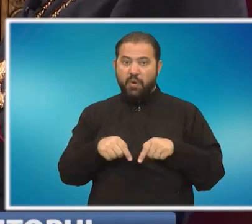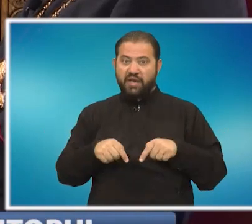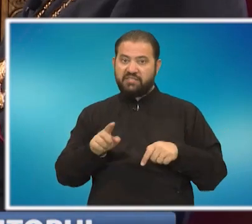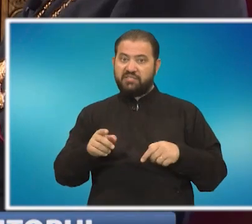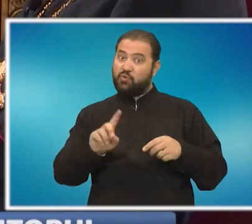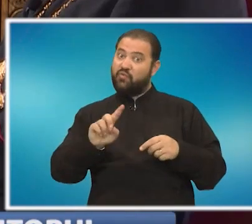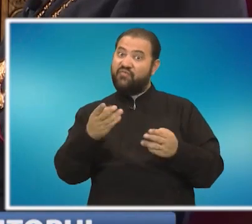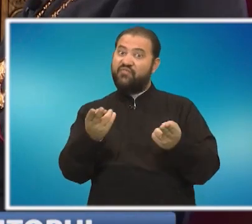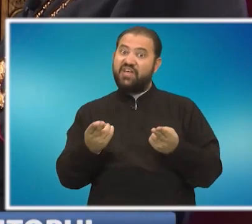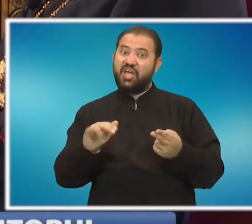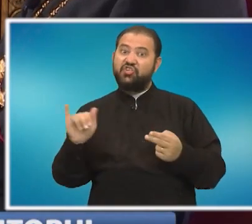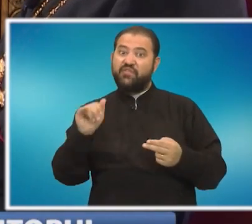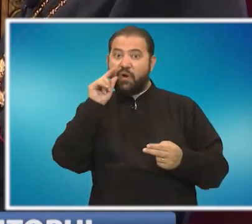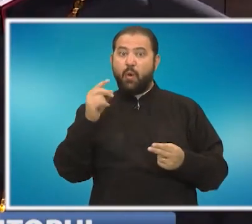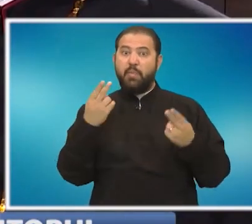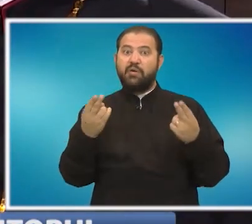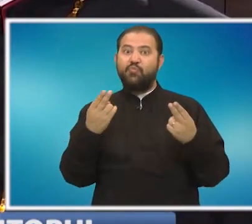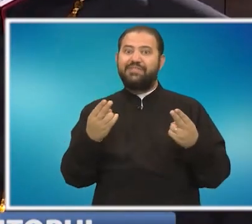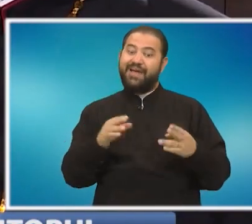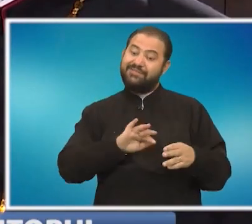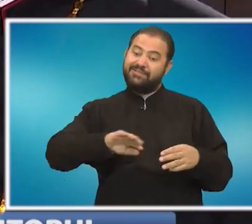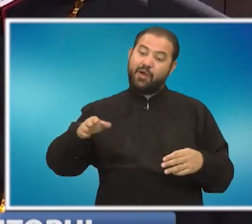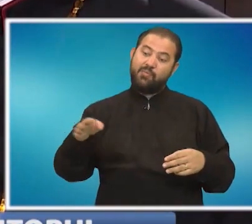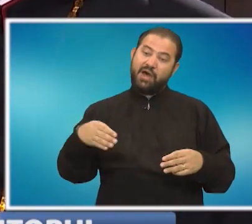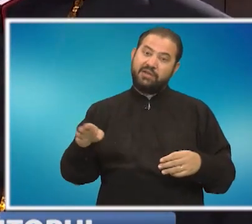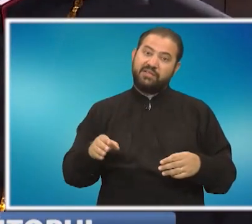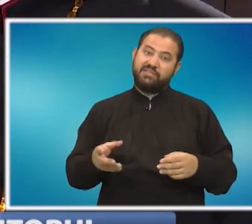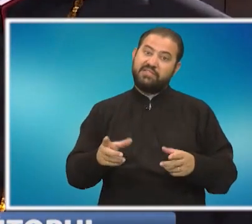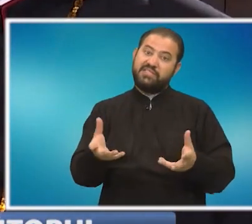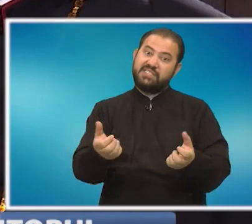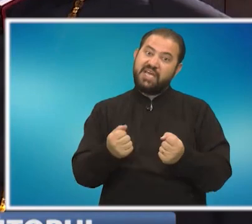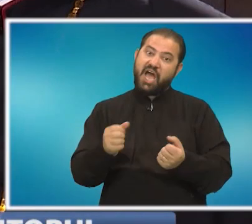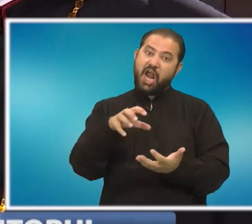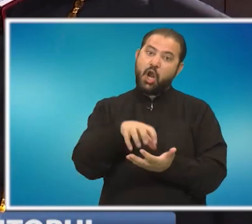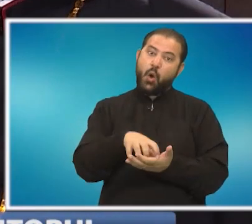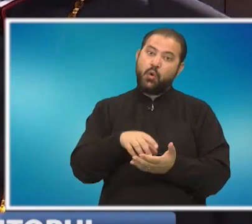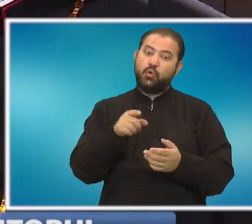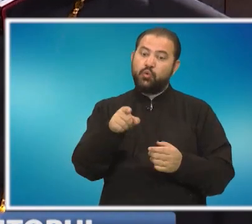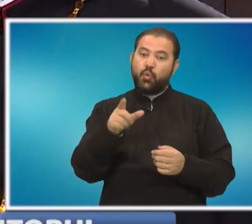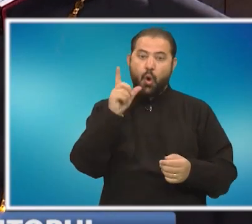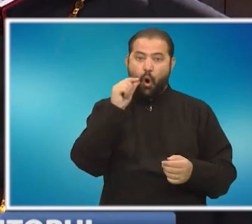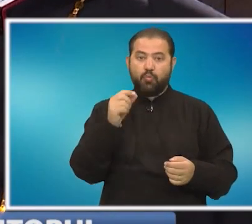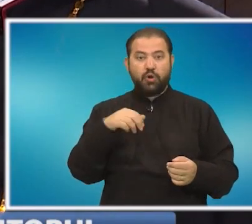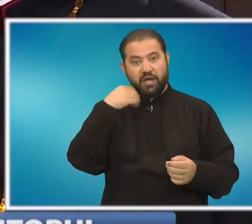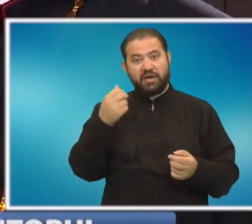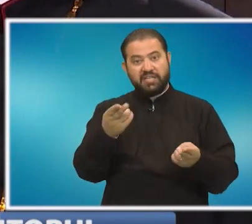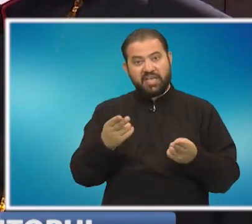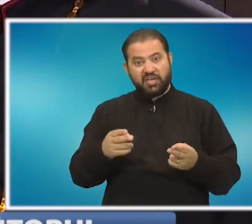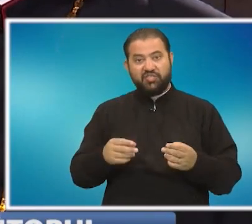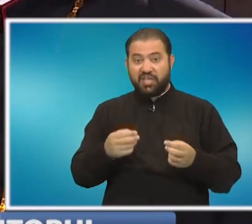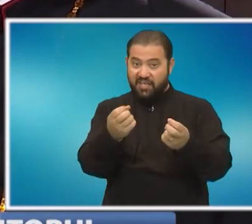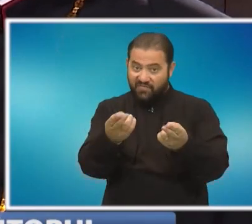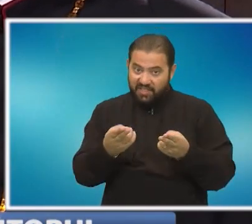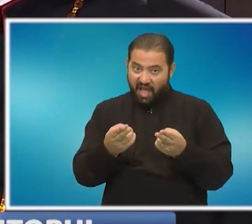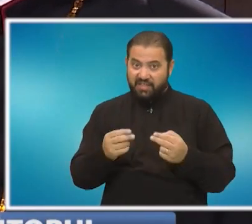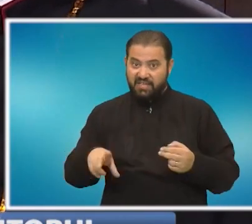mai important decât tine să-ți ia locul, ci tu când ești invitat,